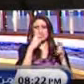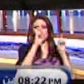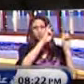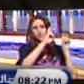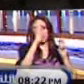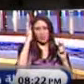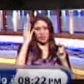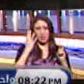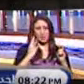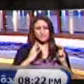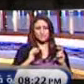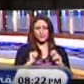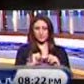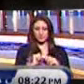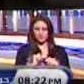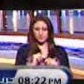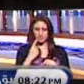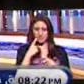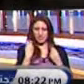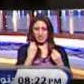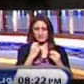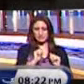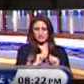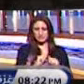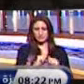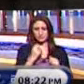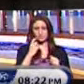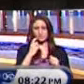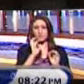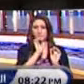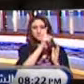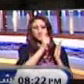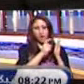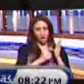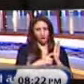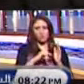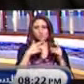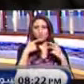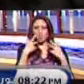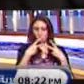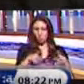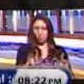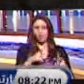لم يتم استمرارهم، بينما ال 20 الاخرين معهم اقامات قانونيه، وتمكن قنصلنا